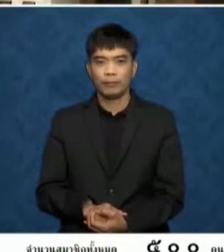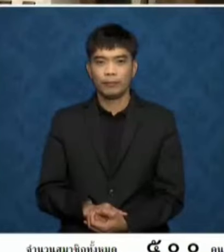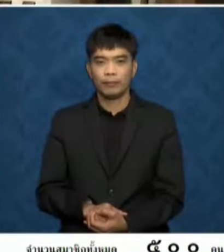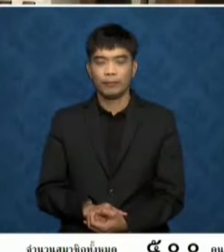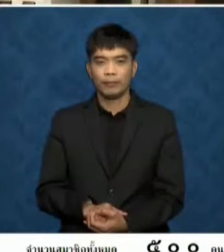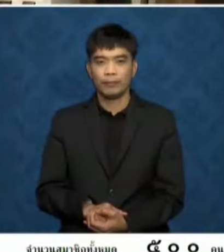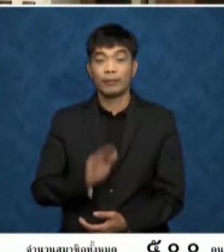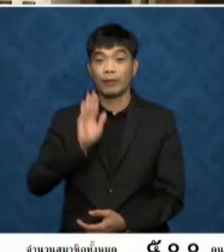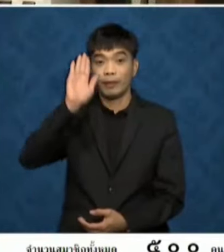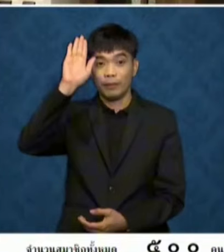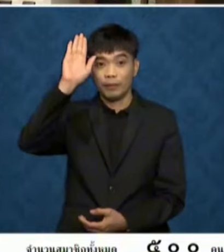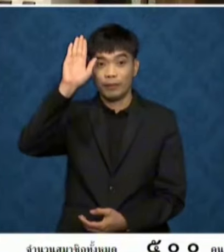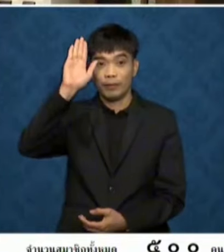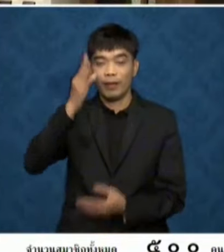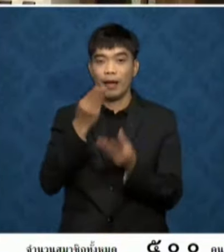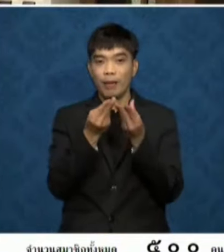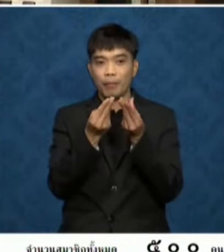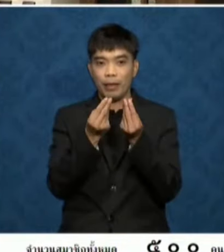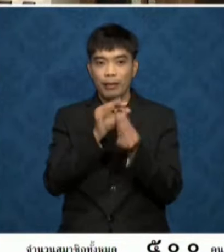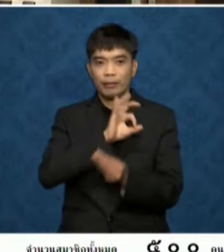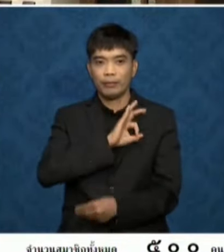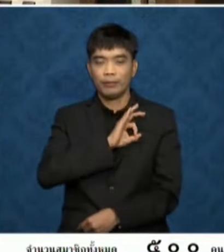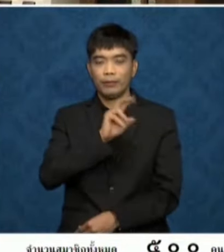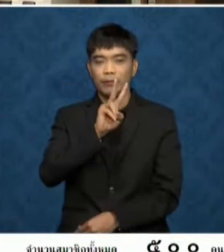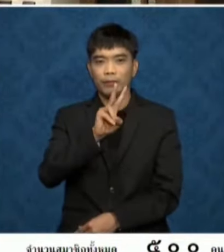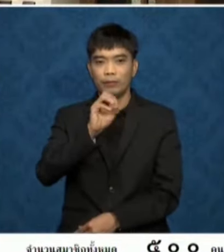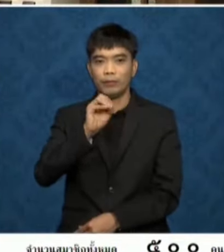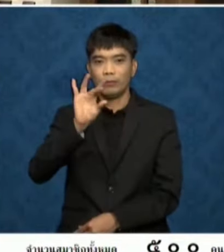สองศูนย์แปดแสดงตนค่ะ